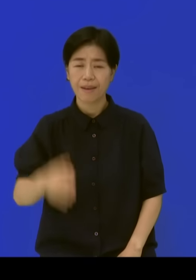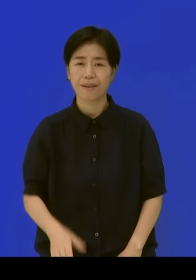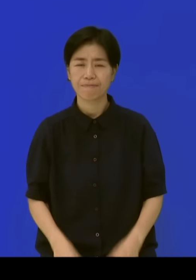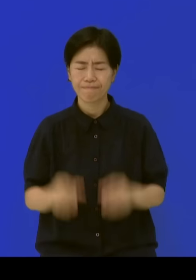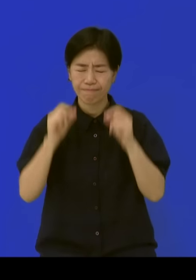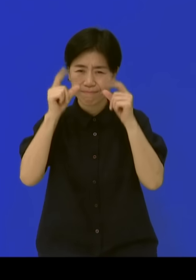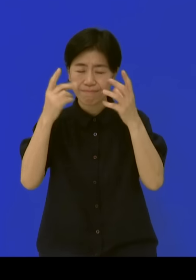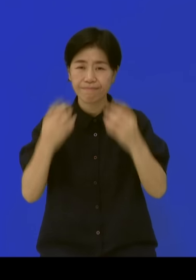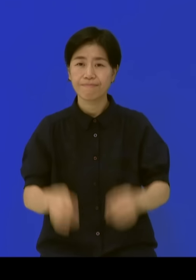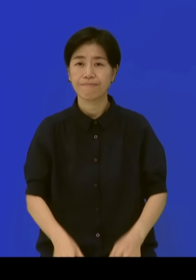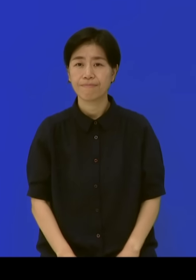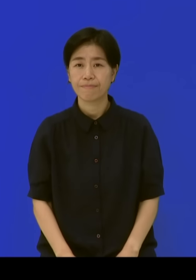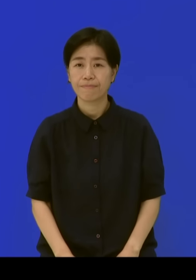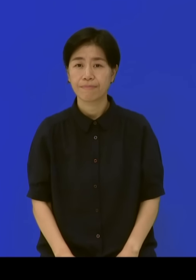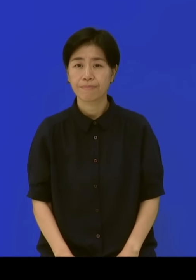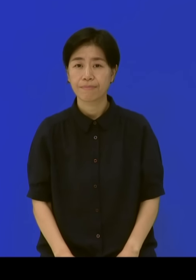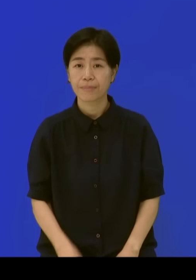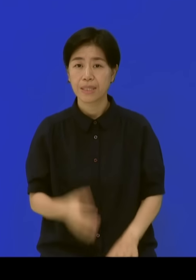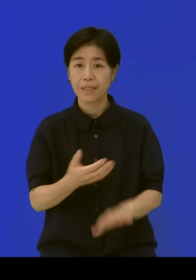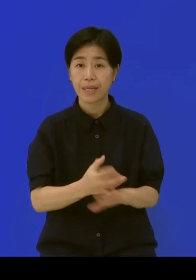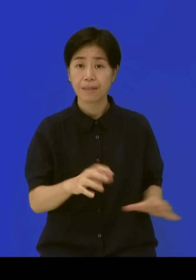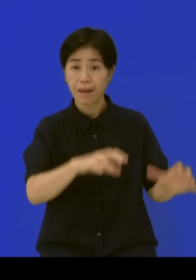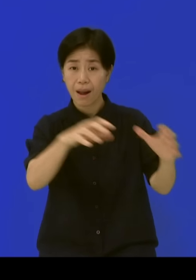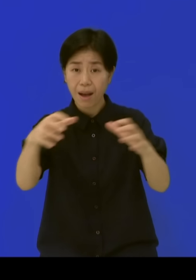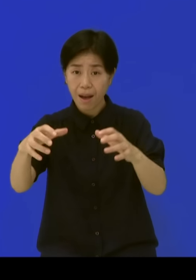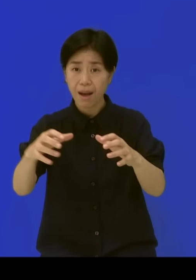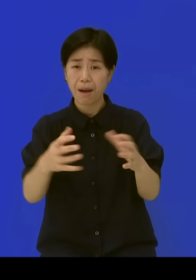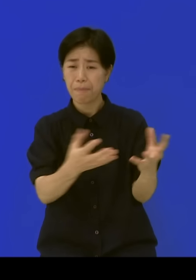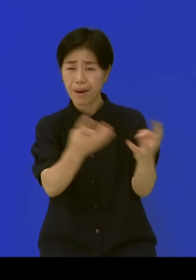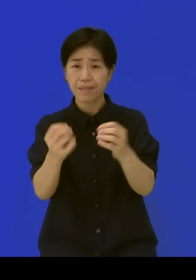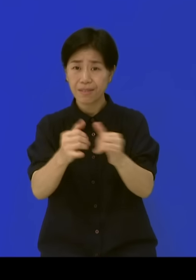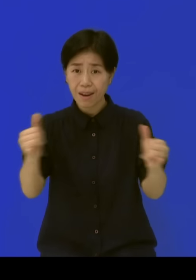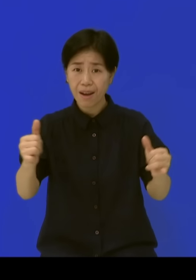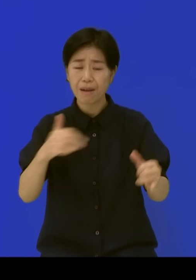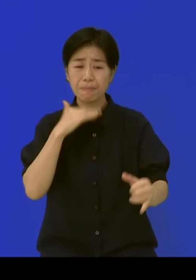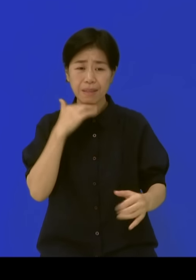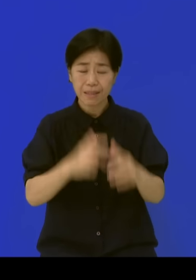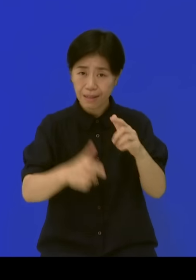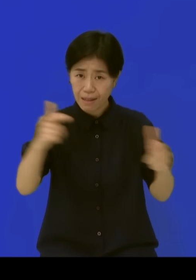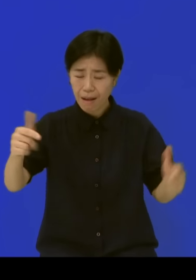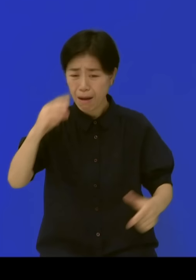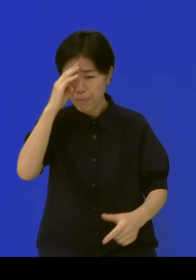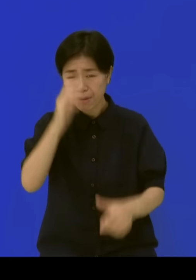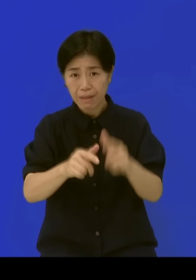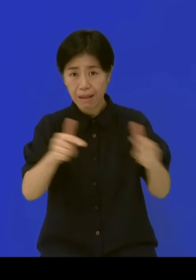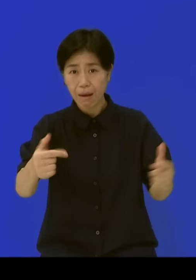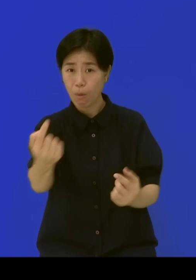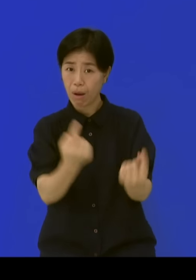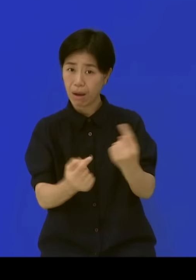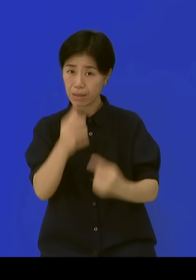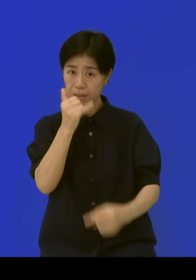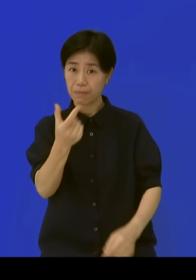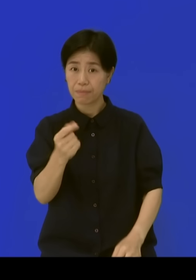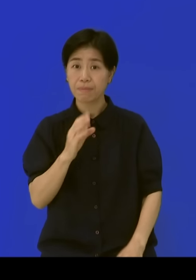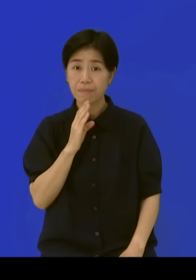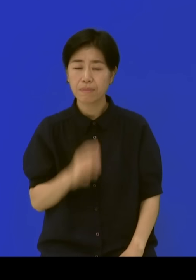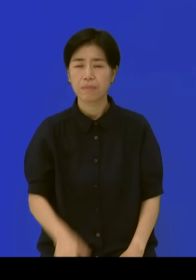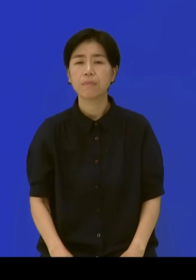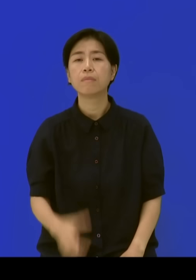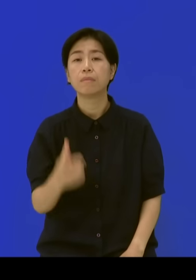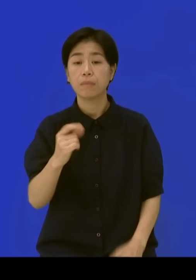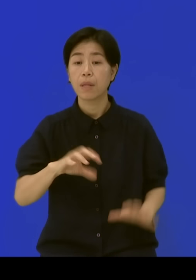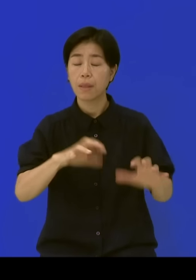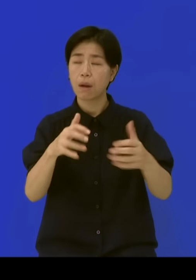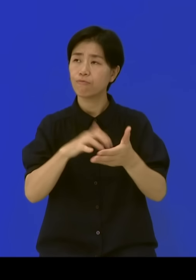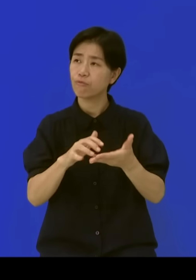시간이었던 것 같습니다. 각계각국의 다양한 연령층의 다양한 질병으로 찾아올 거 아니에요. 네, 대개 한 10개국